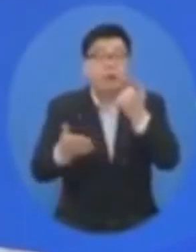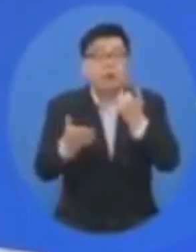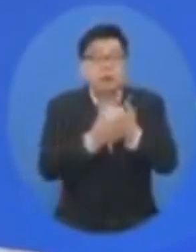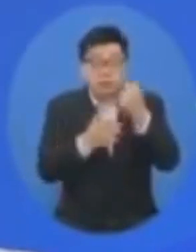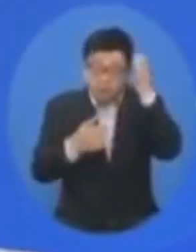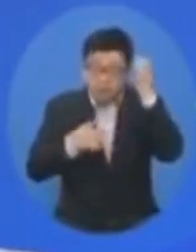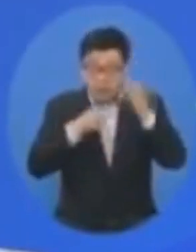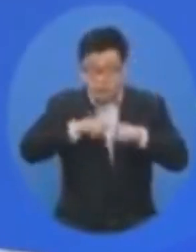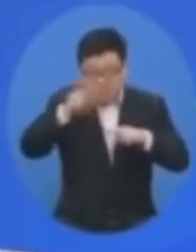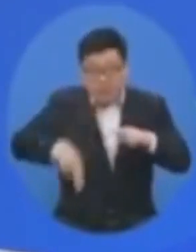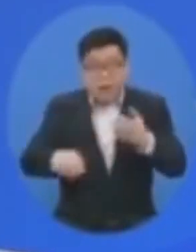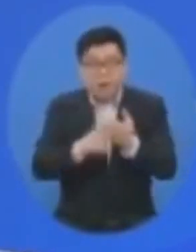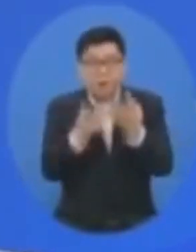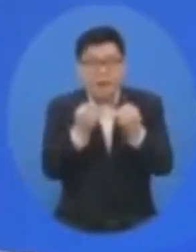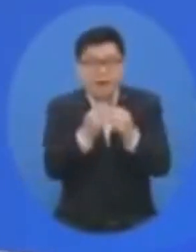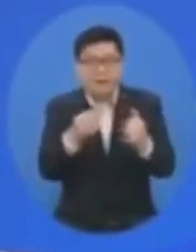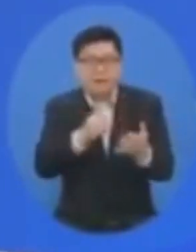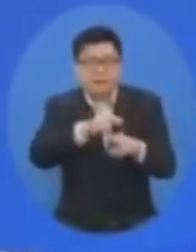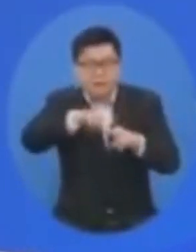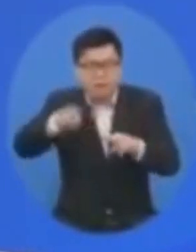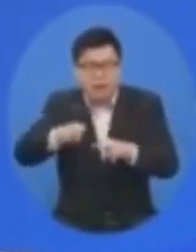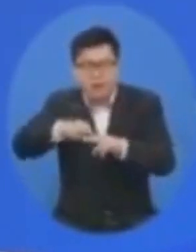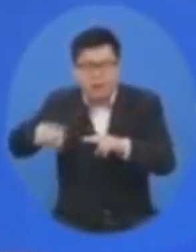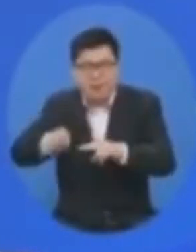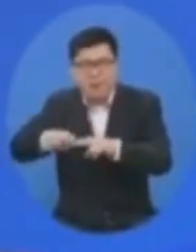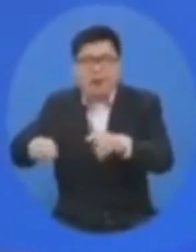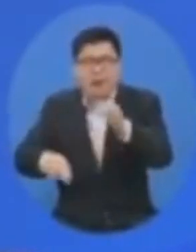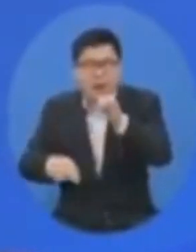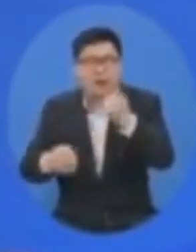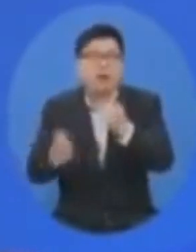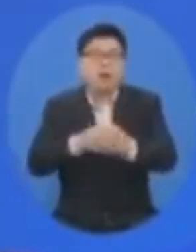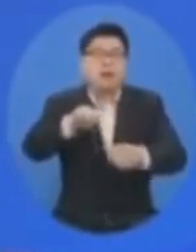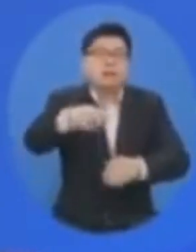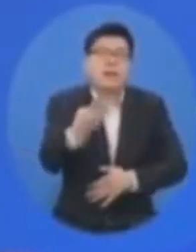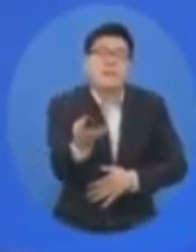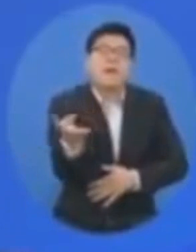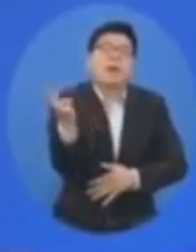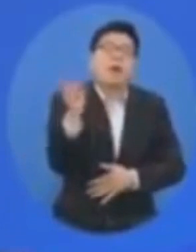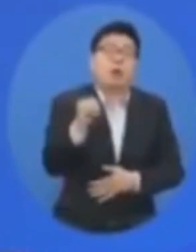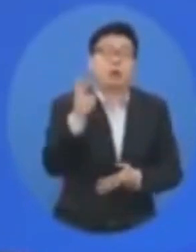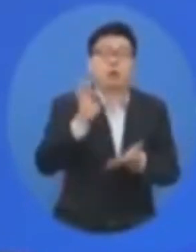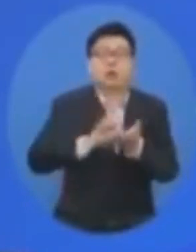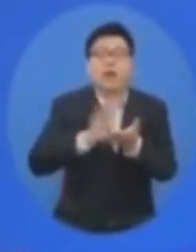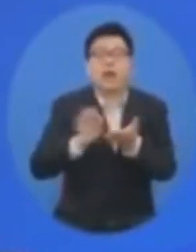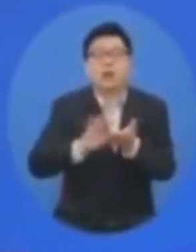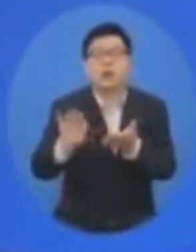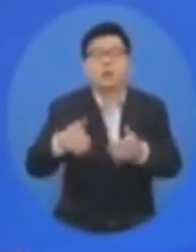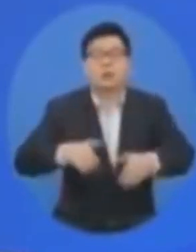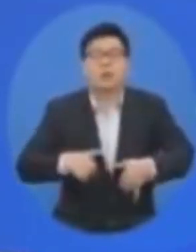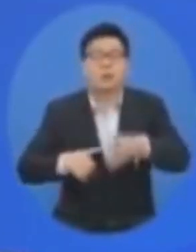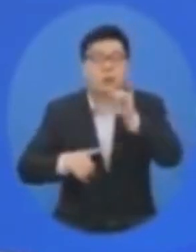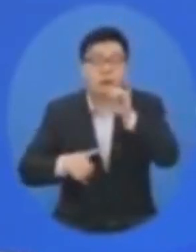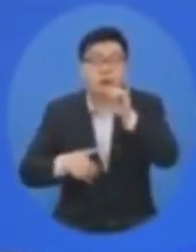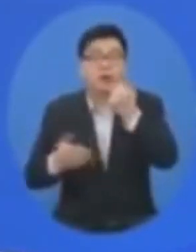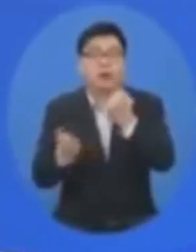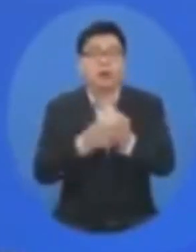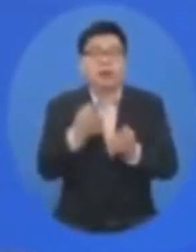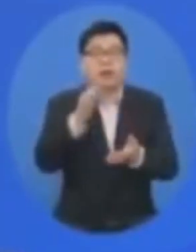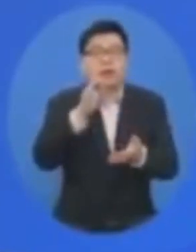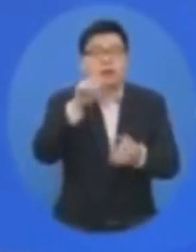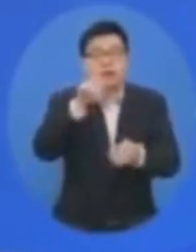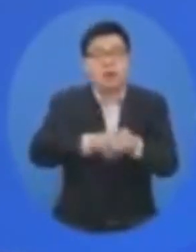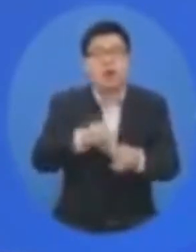줄사태 파동이 있습니다. 그렇게 해서 선거 비용이 한 300억을 지방비가 들어가야 됩니다. 그래서 내가 선거